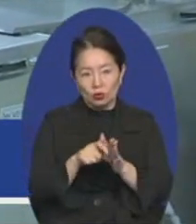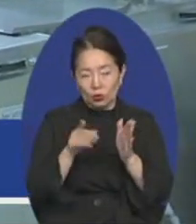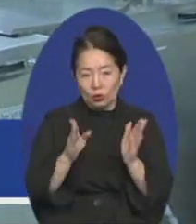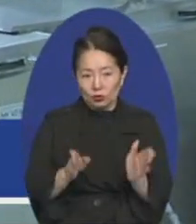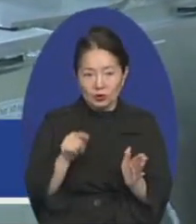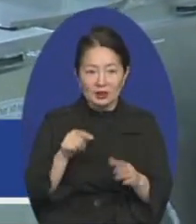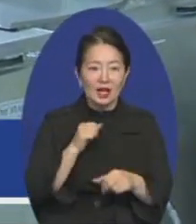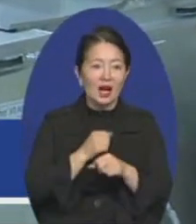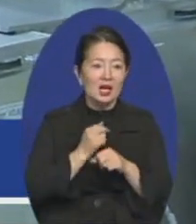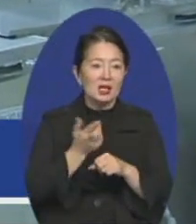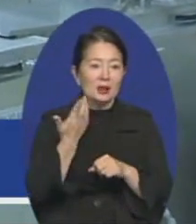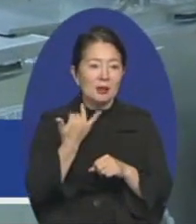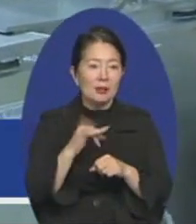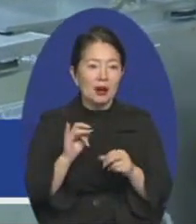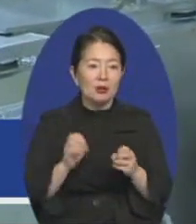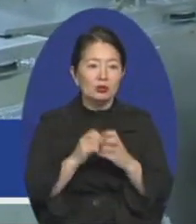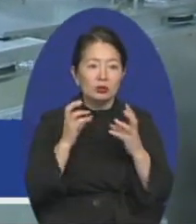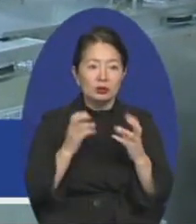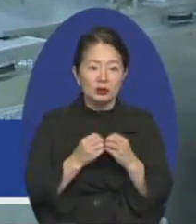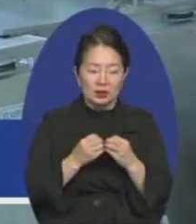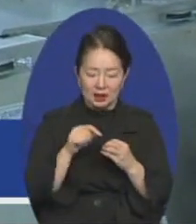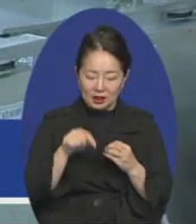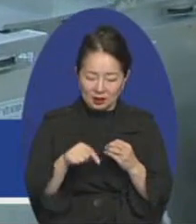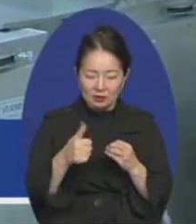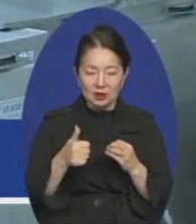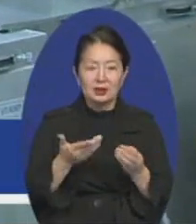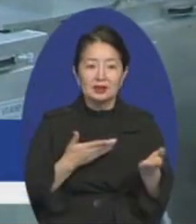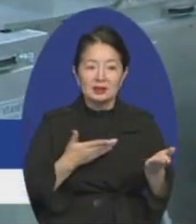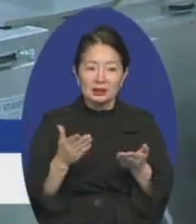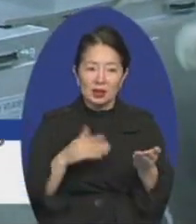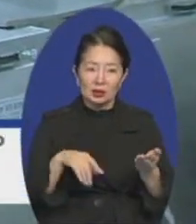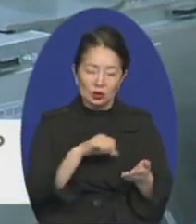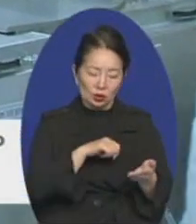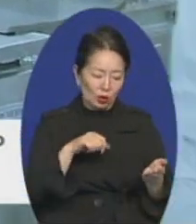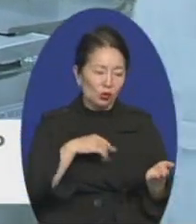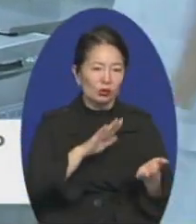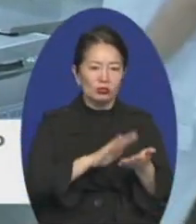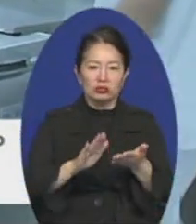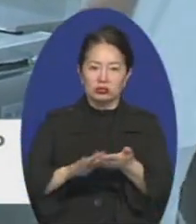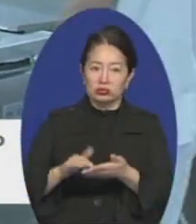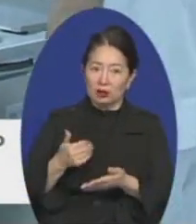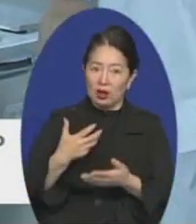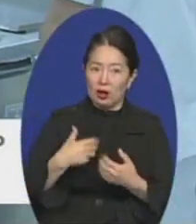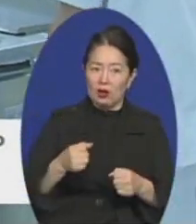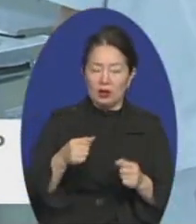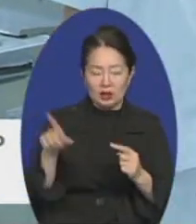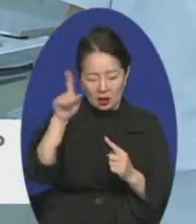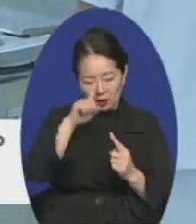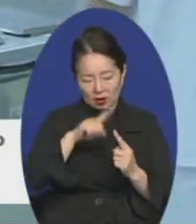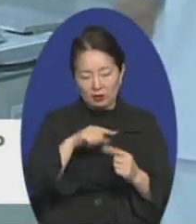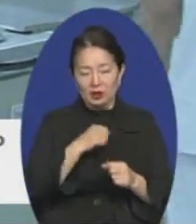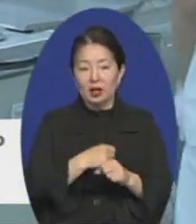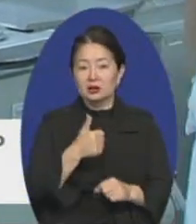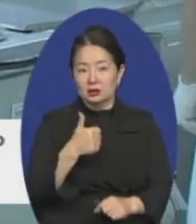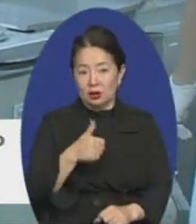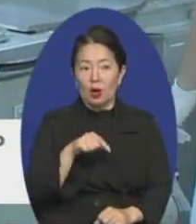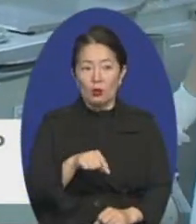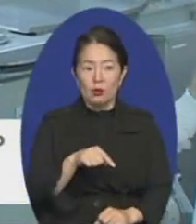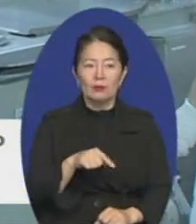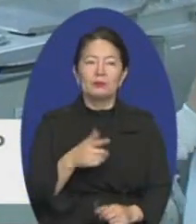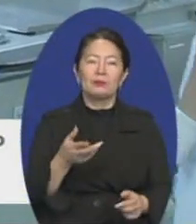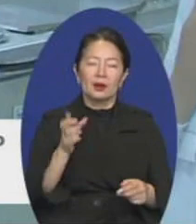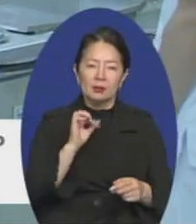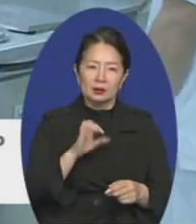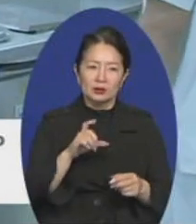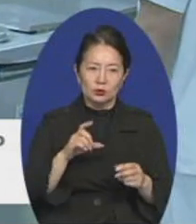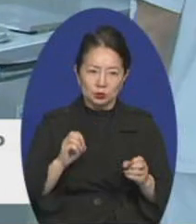ажлын байрыг бүрдүүлж зах зээл дээр энэ зэргийн одоо бас өөрийн гэсэн хэрэглэгчтэй болох гэдэг бол маш их эсвэл төвчээр. Тэгээд бас л